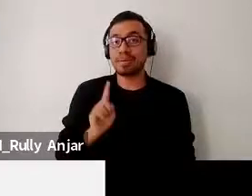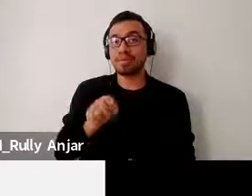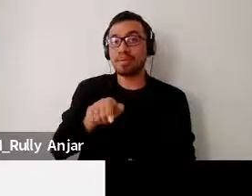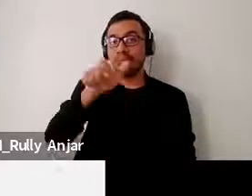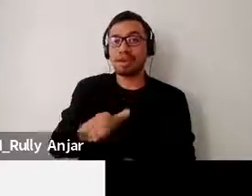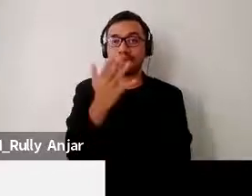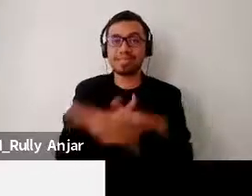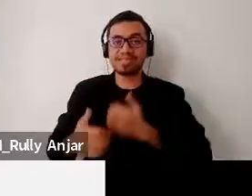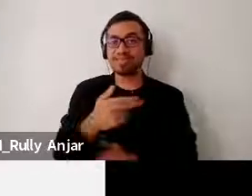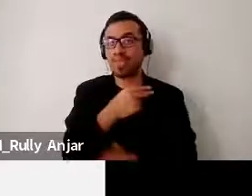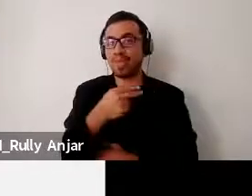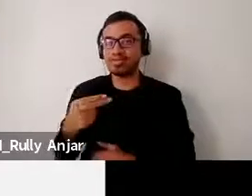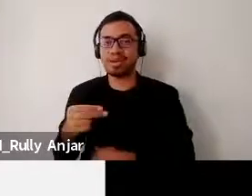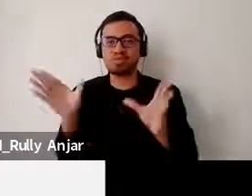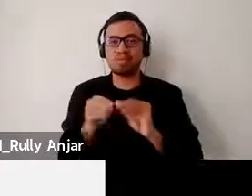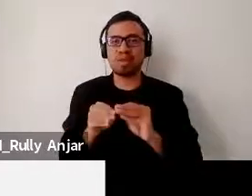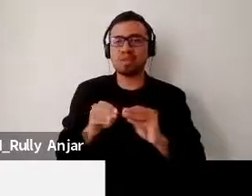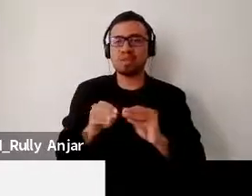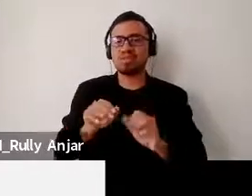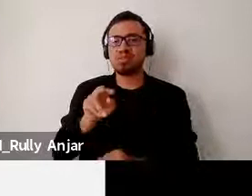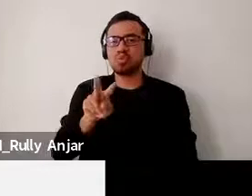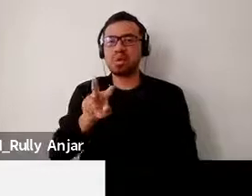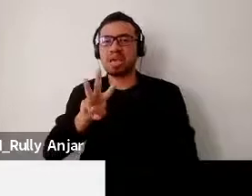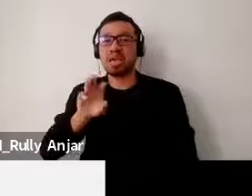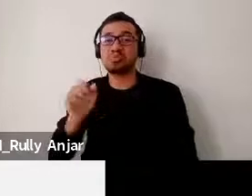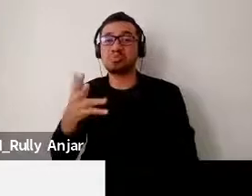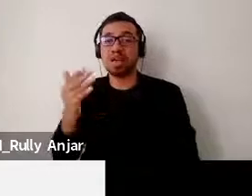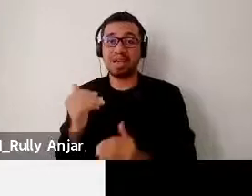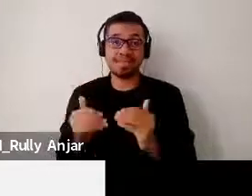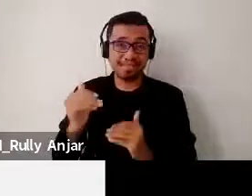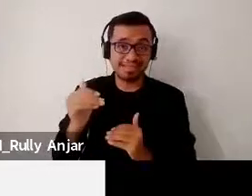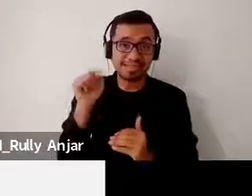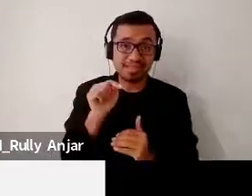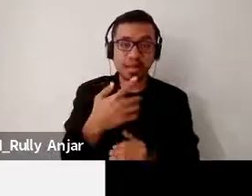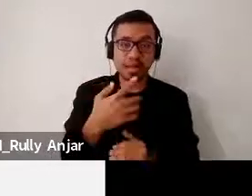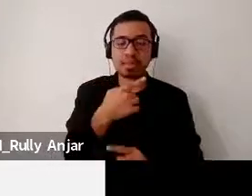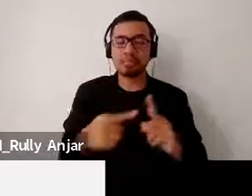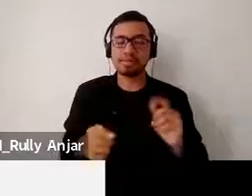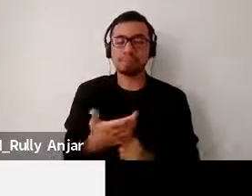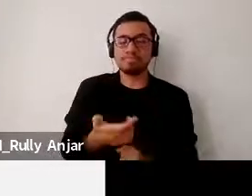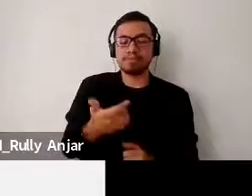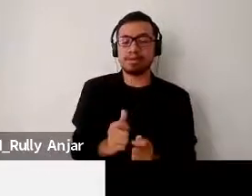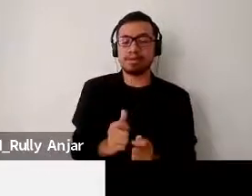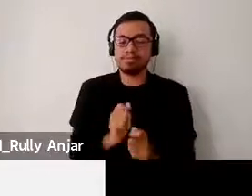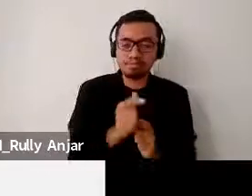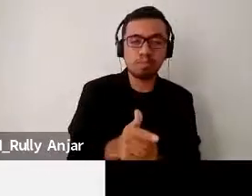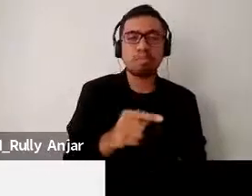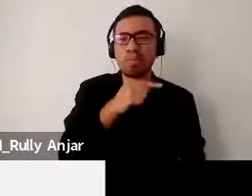sudah puluhan juta. Jadi ini sedang kami terus-menerus advokasi dan rekomendasikan